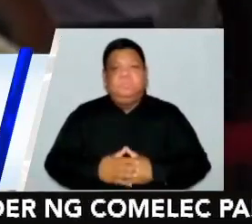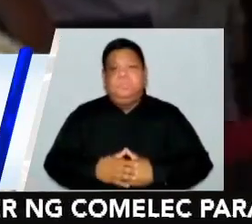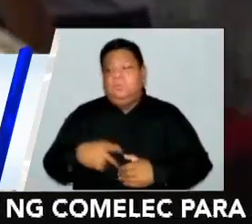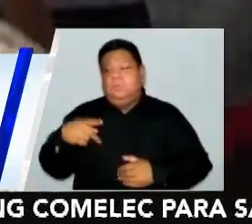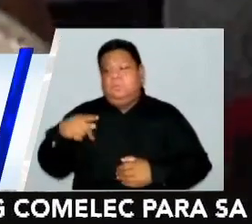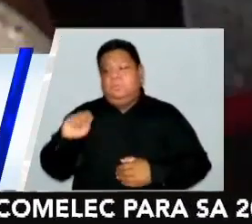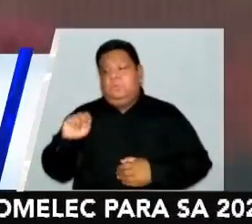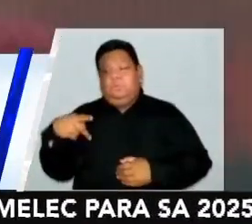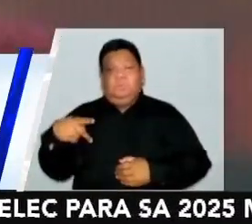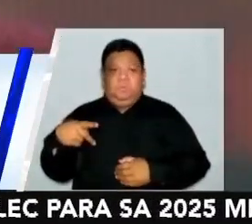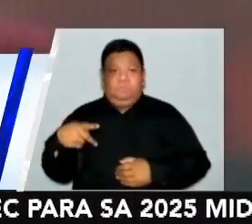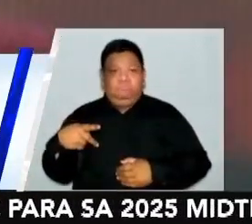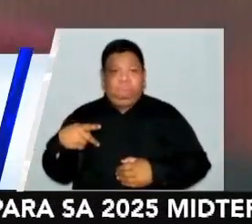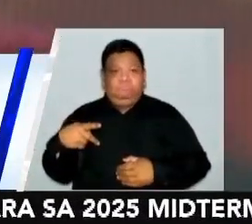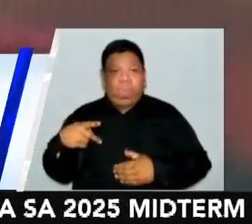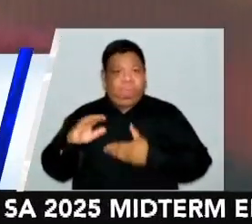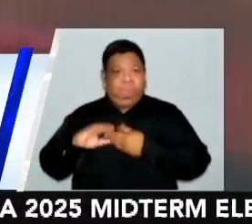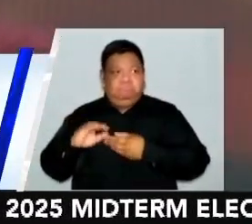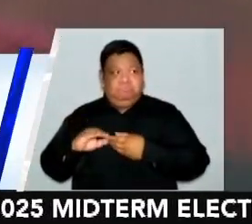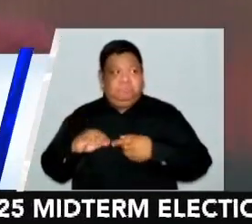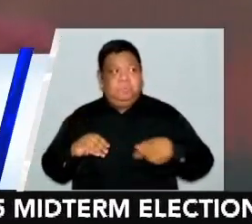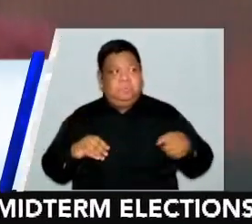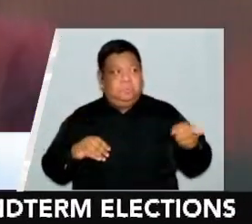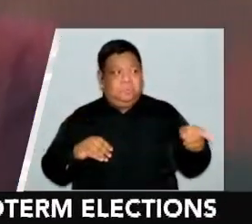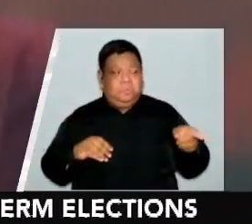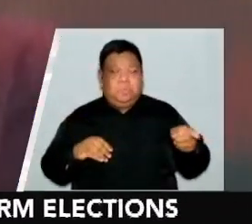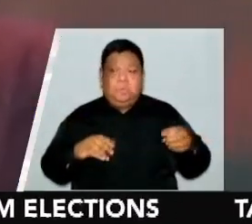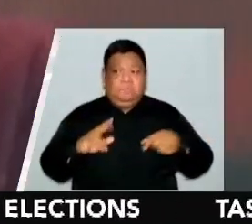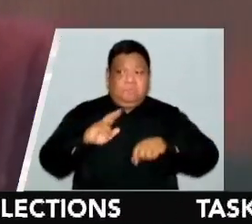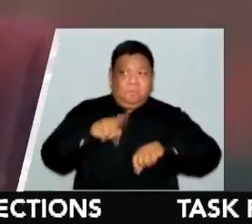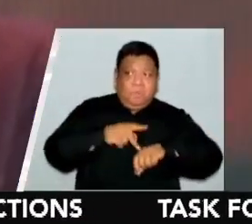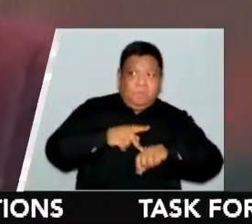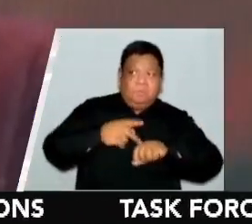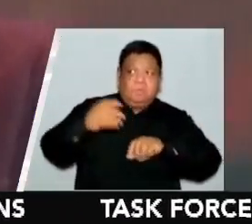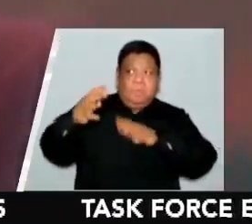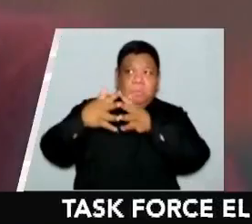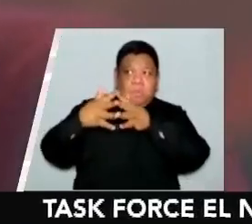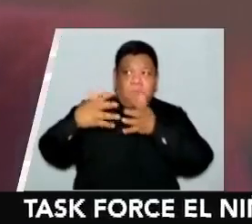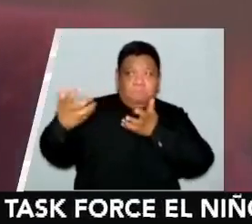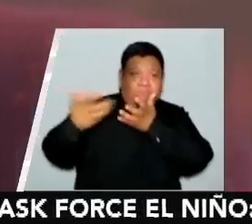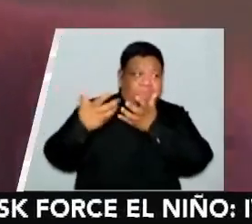Kibuloy na umano'y sabwatan ng Pilipinas at Amerika laban sa kanya.